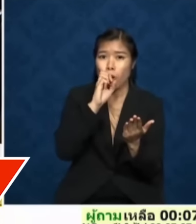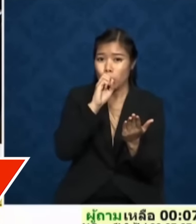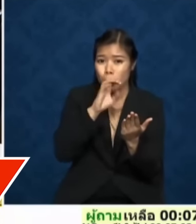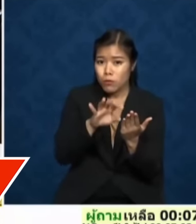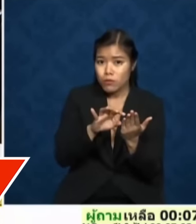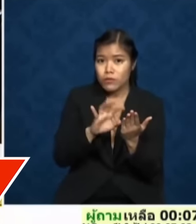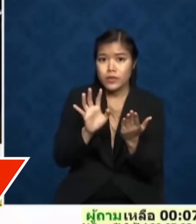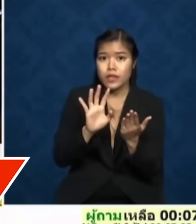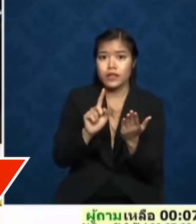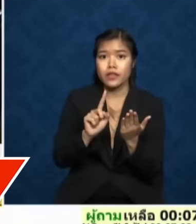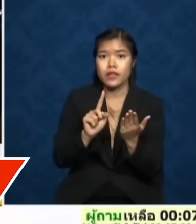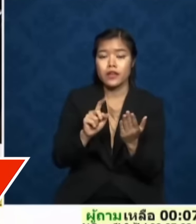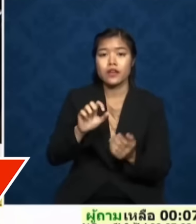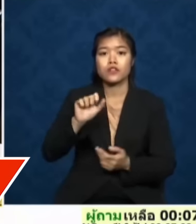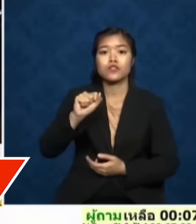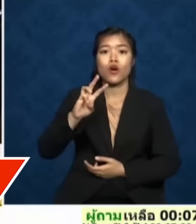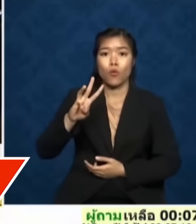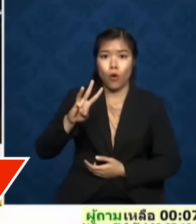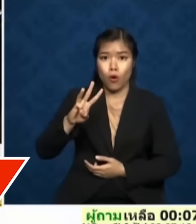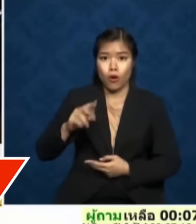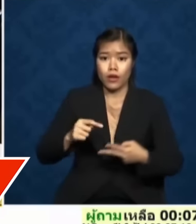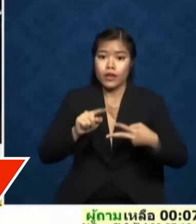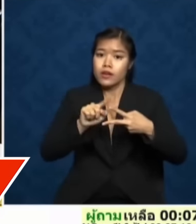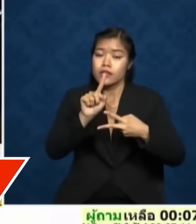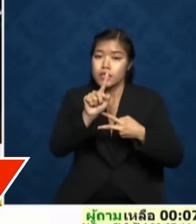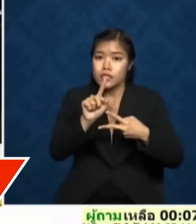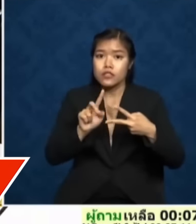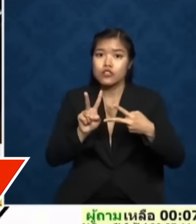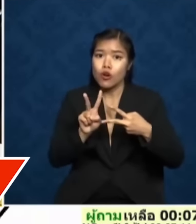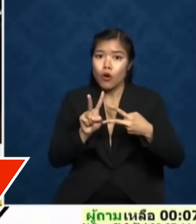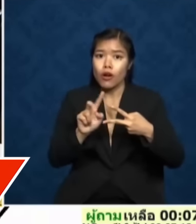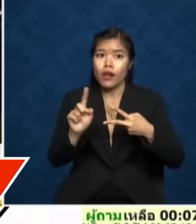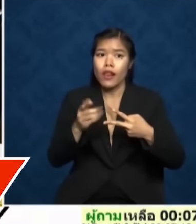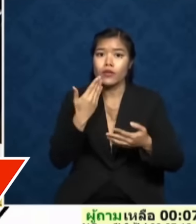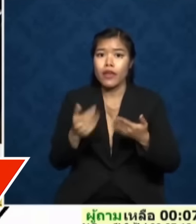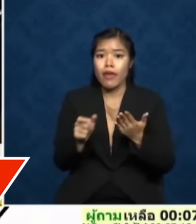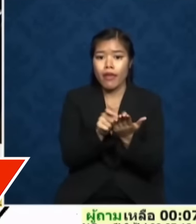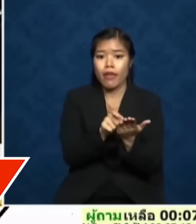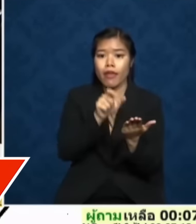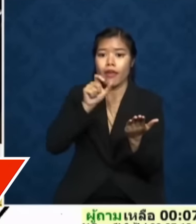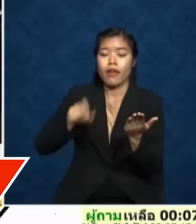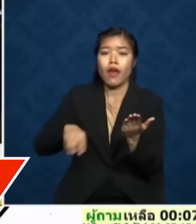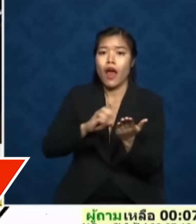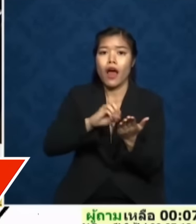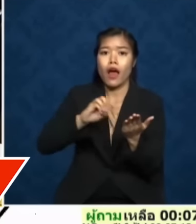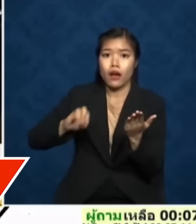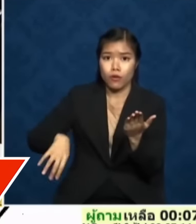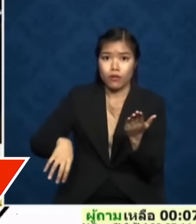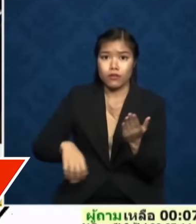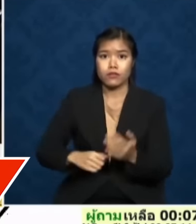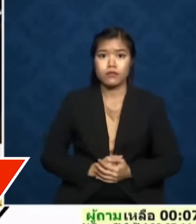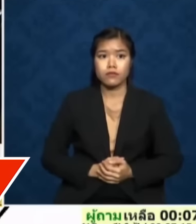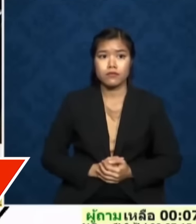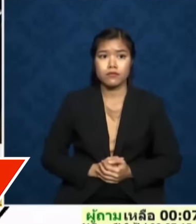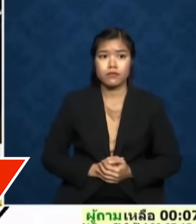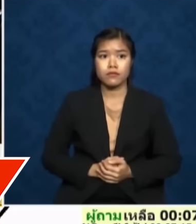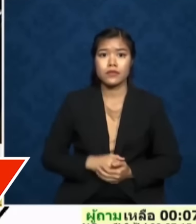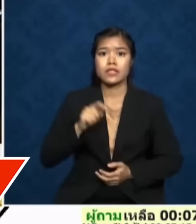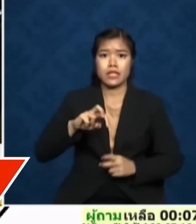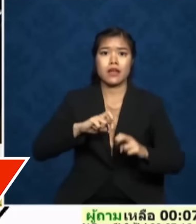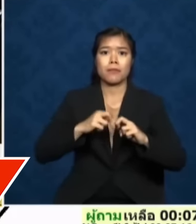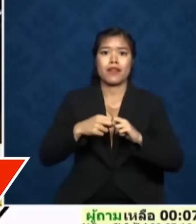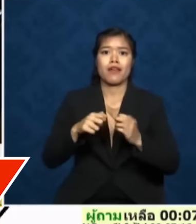าในหมวด1หมวด2ก็ต้องตัดข้อความนั้นออกในบทบัญญัติมันเป็นปัญหาทางเท